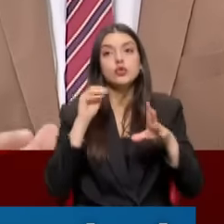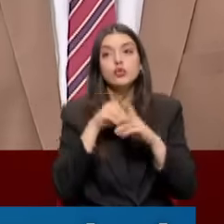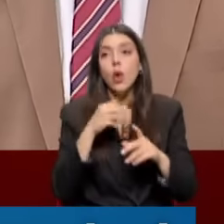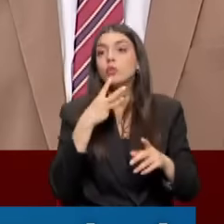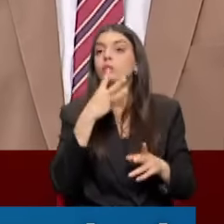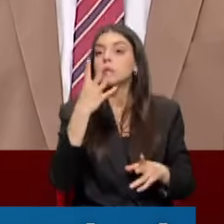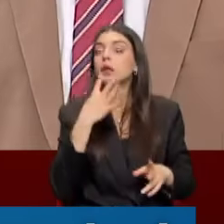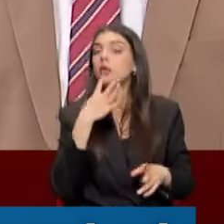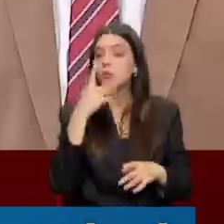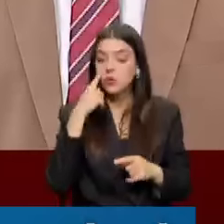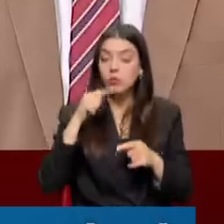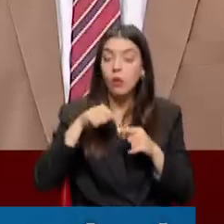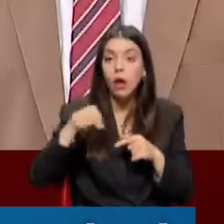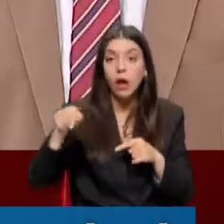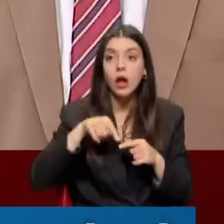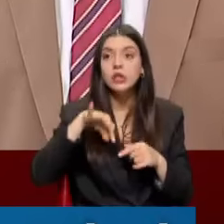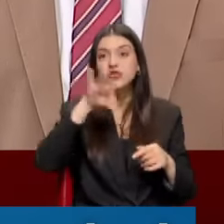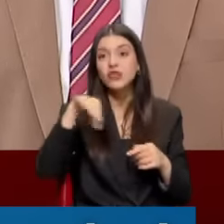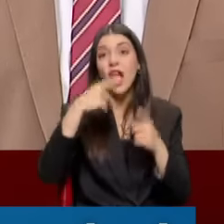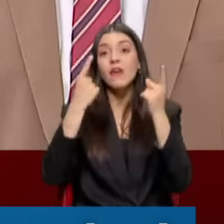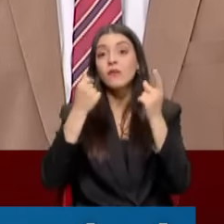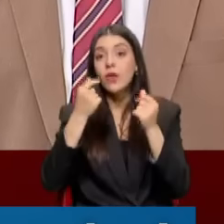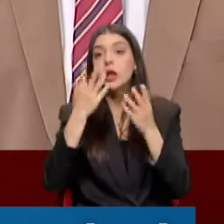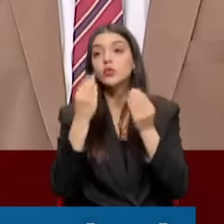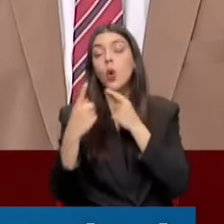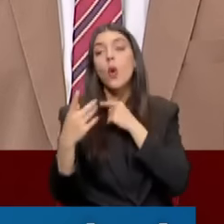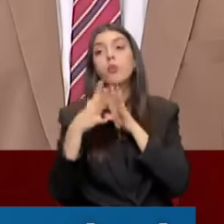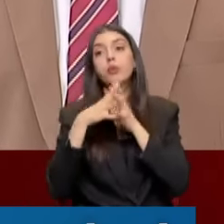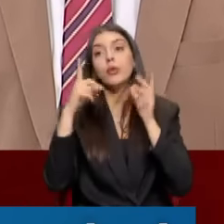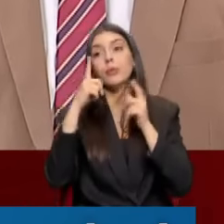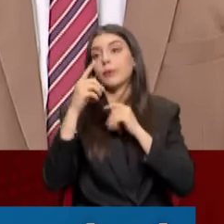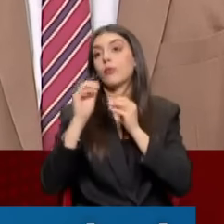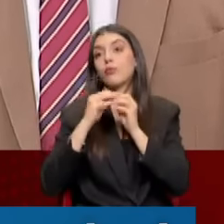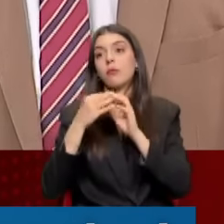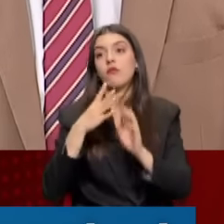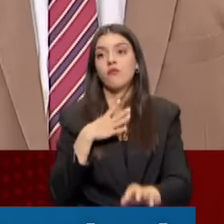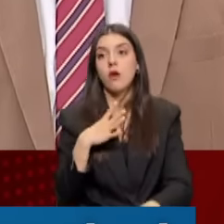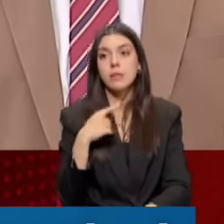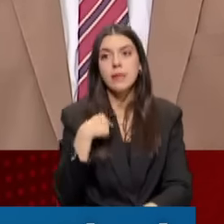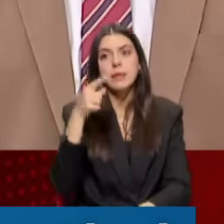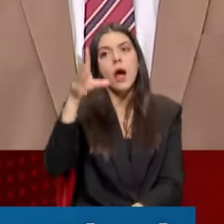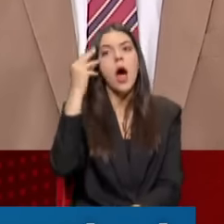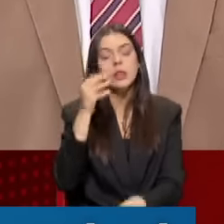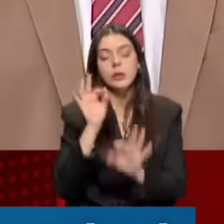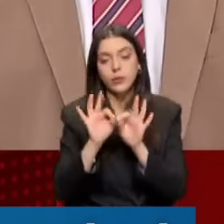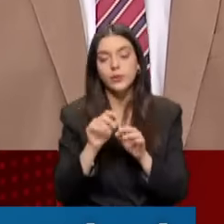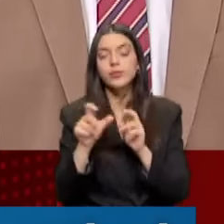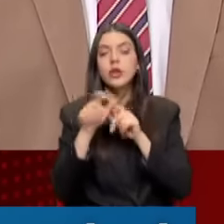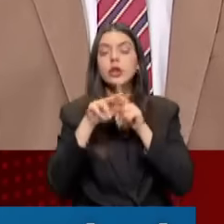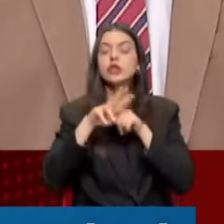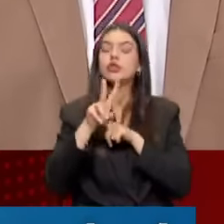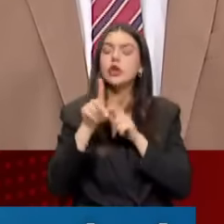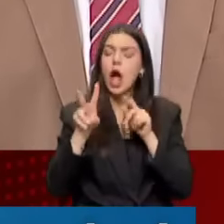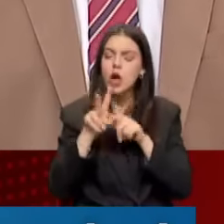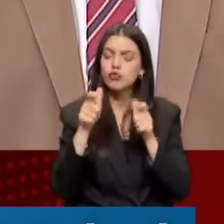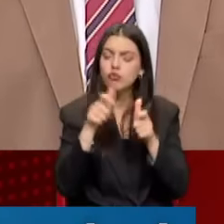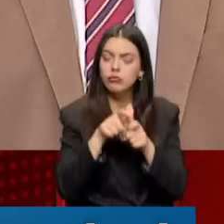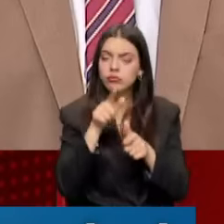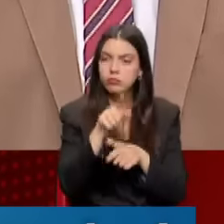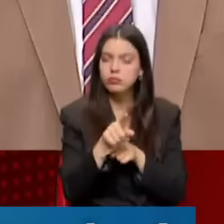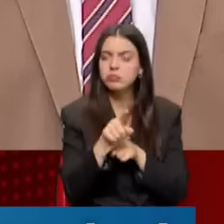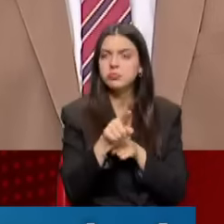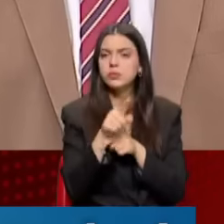özellik le Bu çay fiyatı üzerine çok ciddi bir sorun yaratmış durumda anladığım Benim şu Çaykur'un 2018'den 2023'e